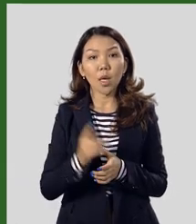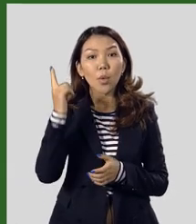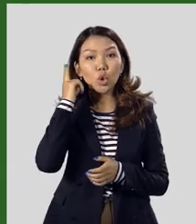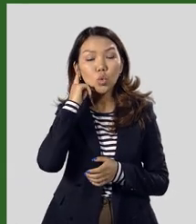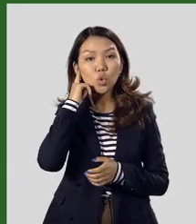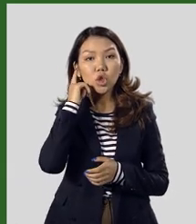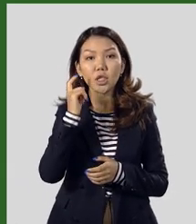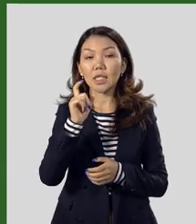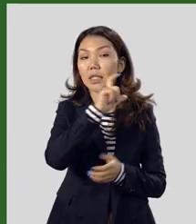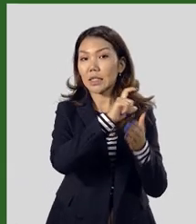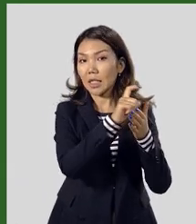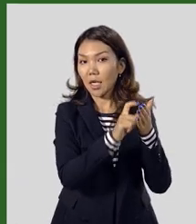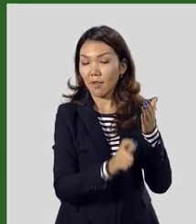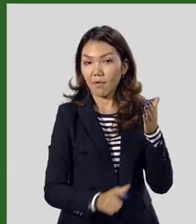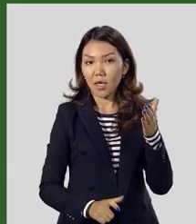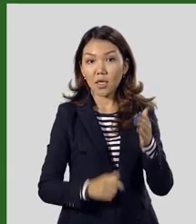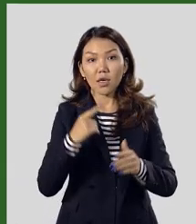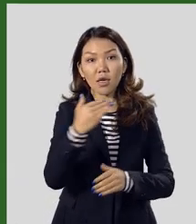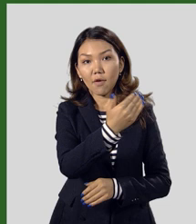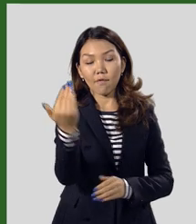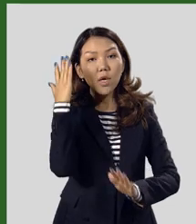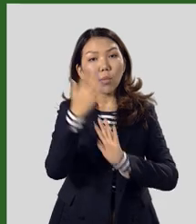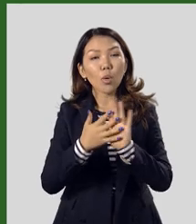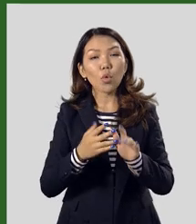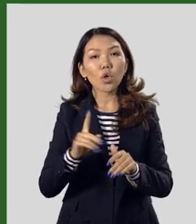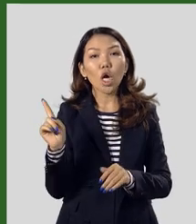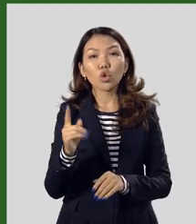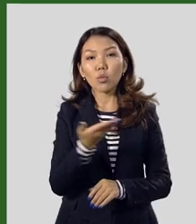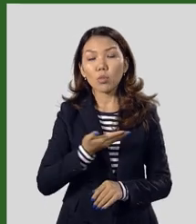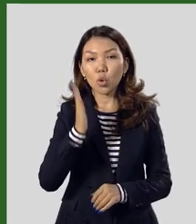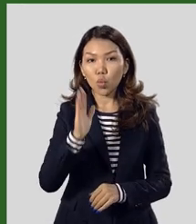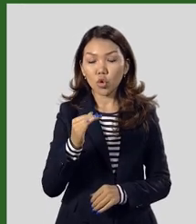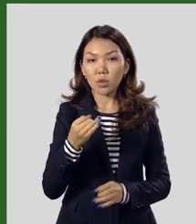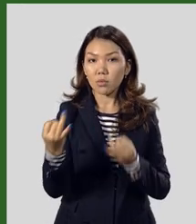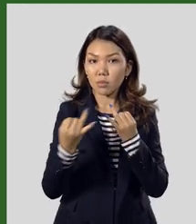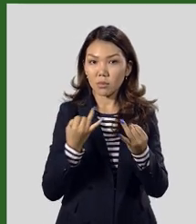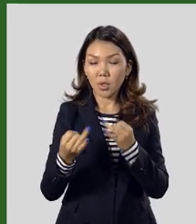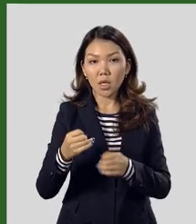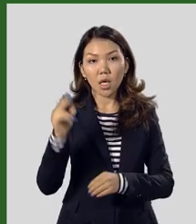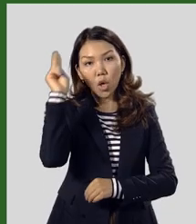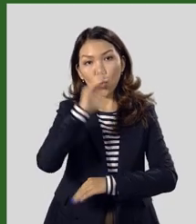Послушайте отрывок из стихотворения, и вы поймете, о чем сегодня пойдет речь на уроке.